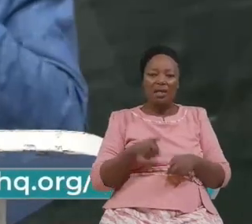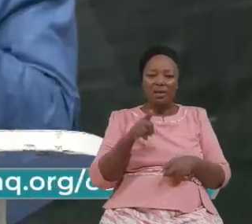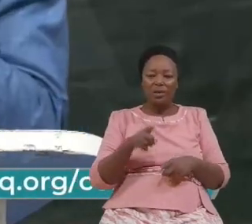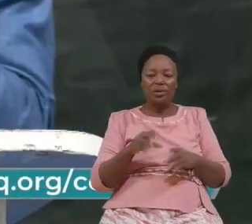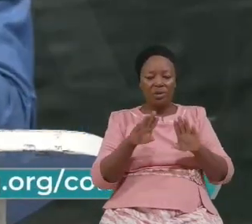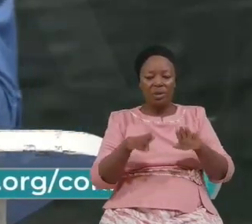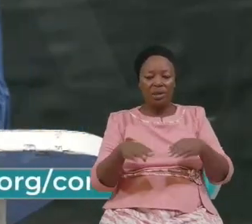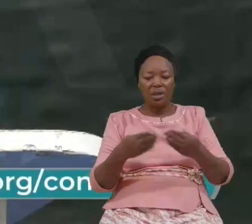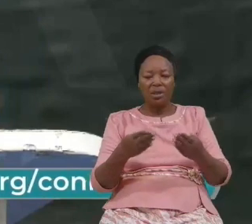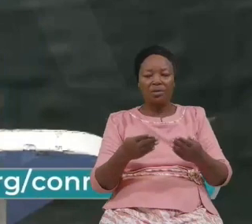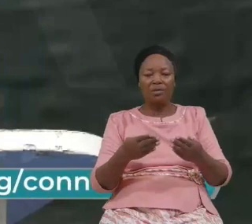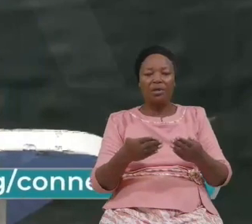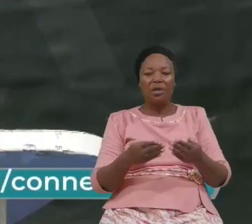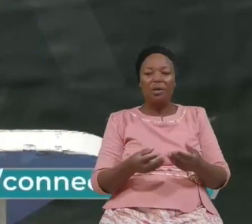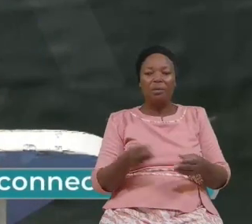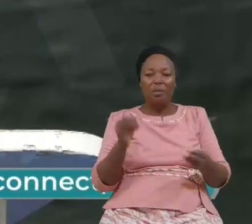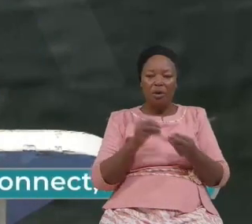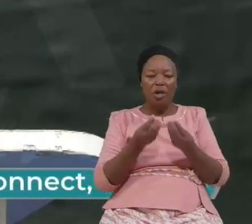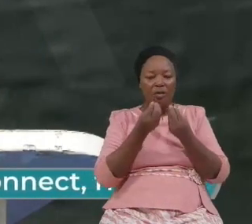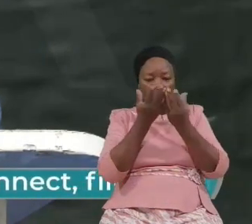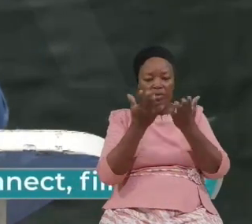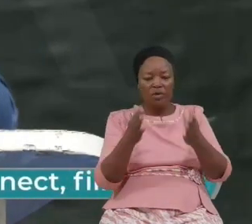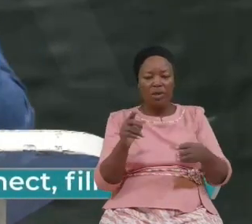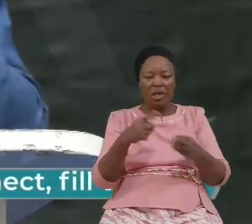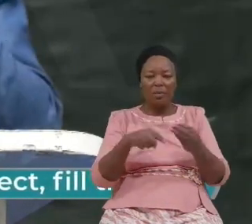vous allez donc pouvoir écrire